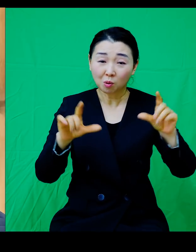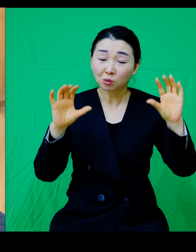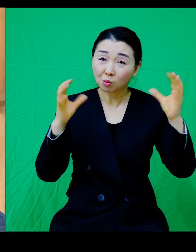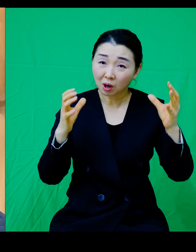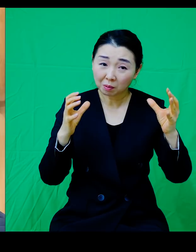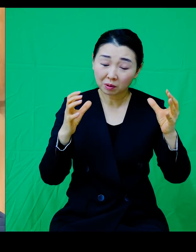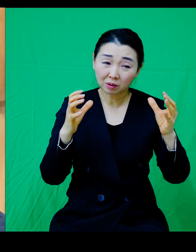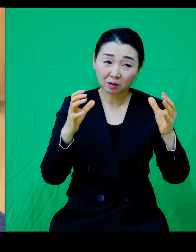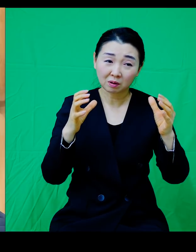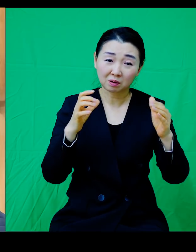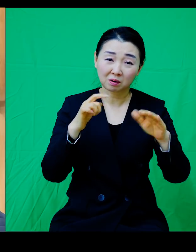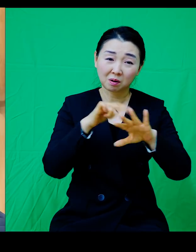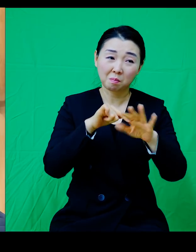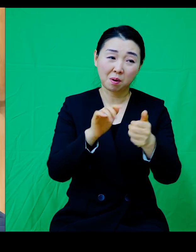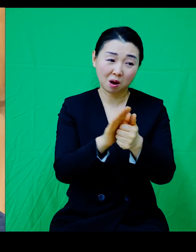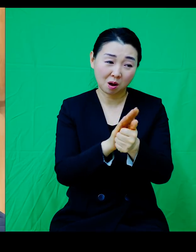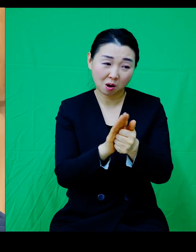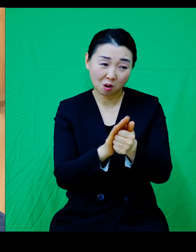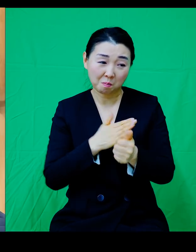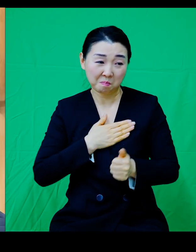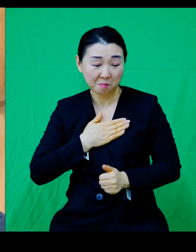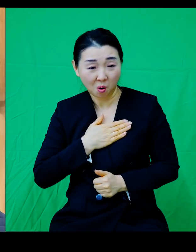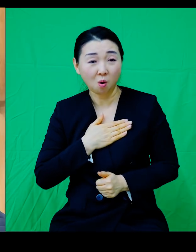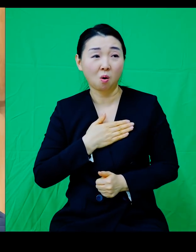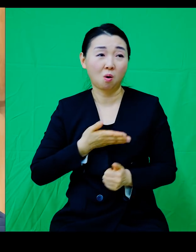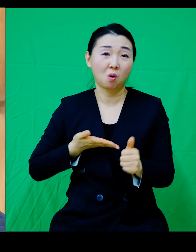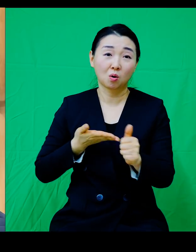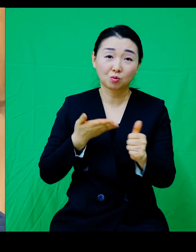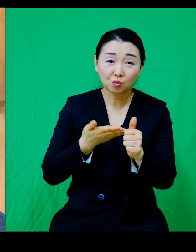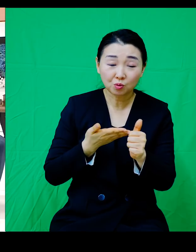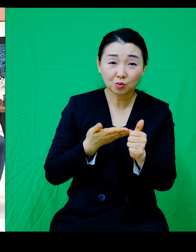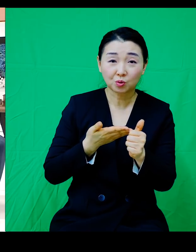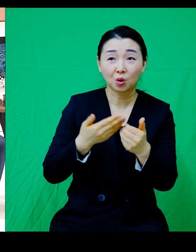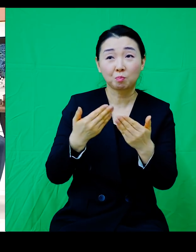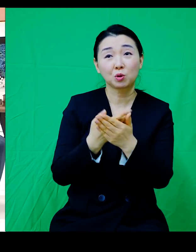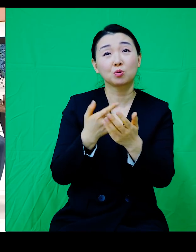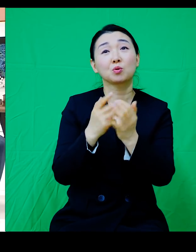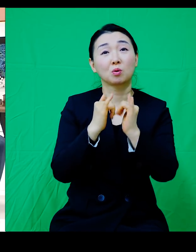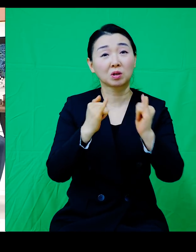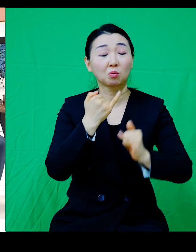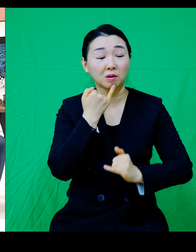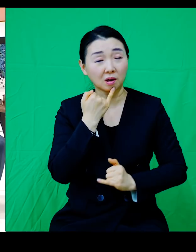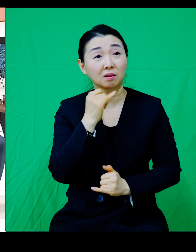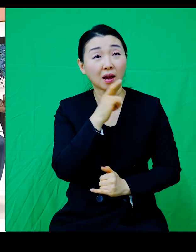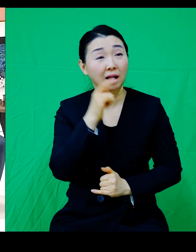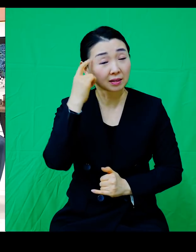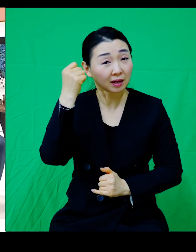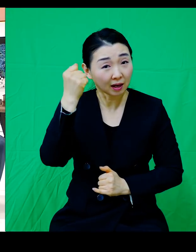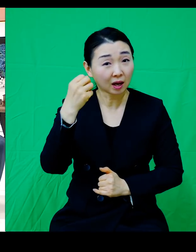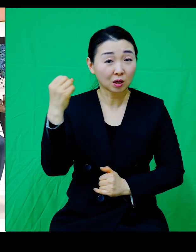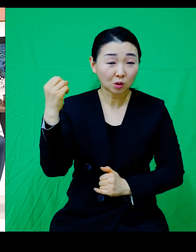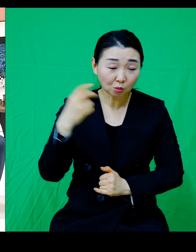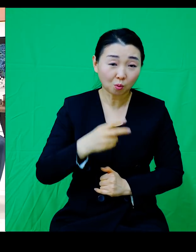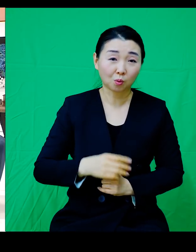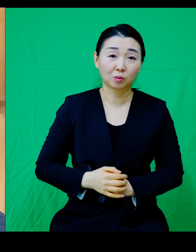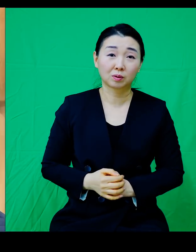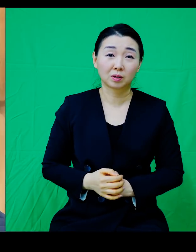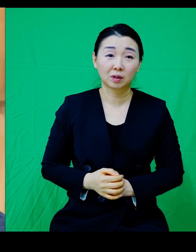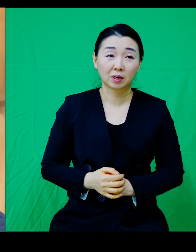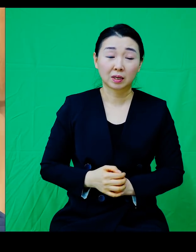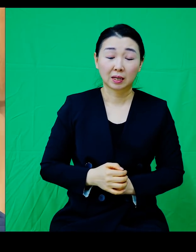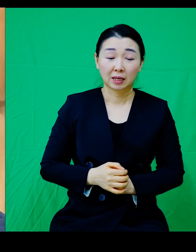부분을 더 만져주는 그런 미술치료사도 괜찮겠다 해서 발달장애 친구들에서 이제 일반 아이들 정서